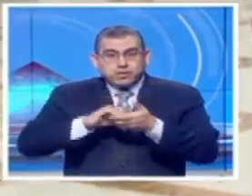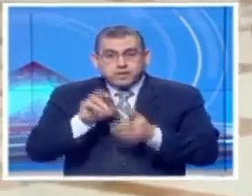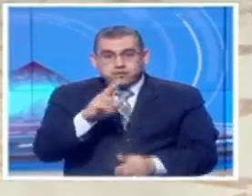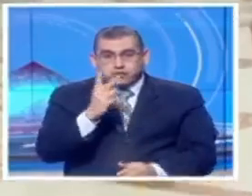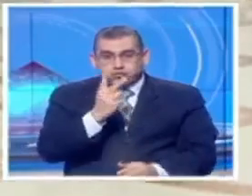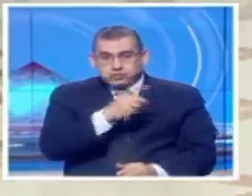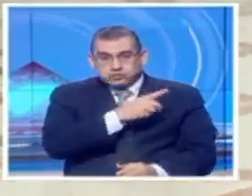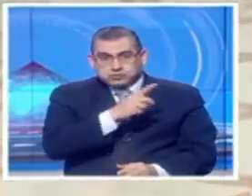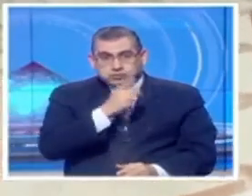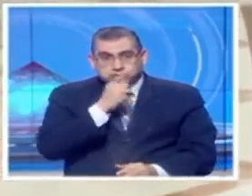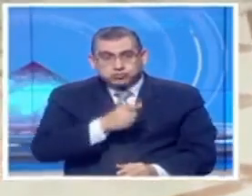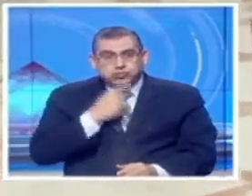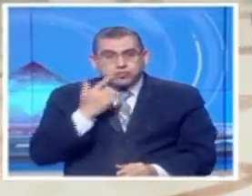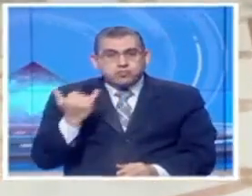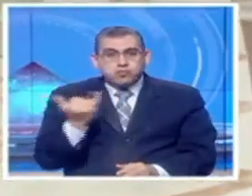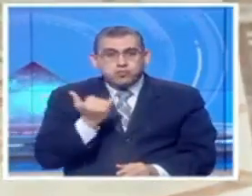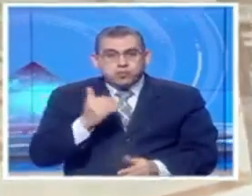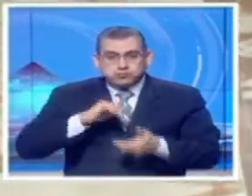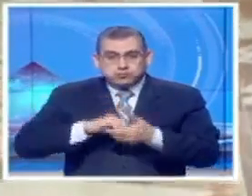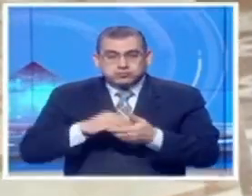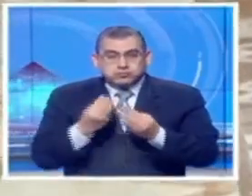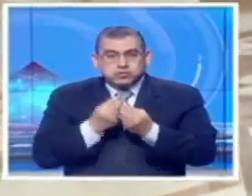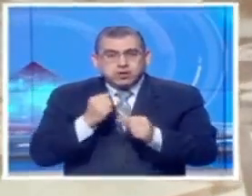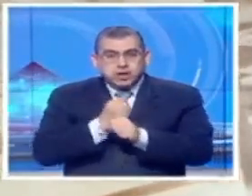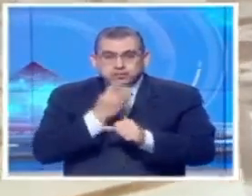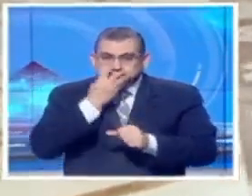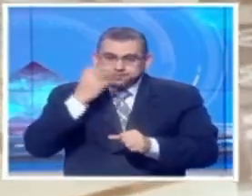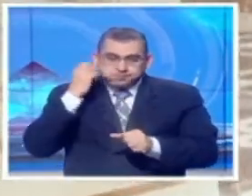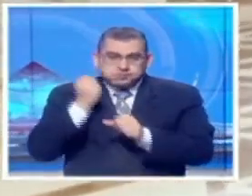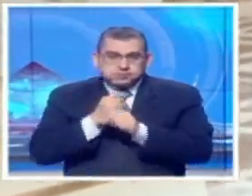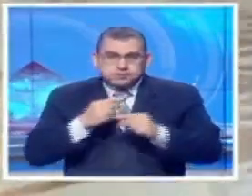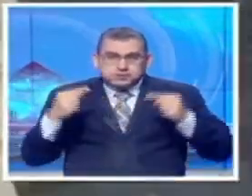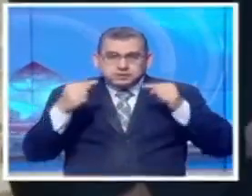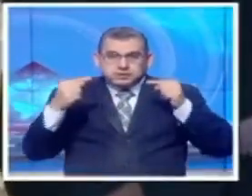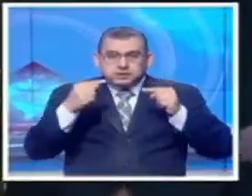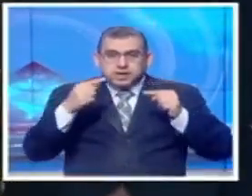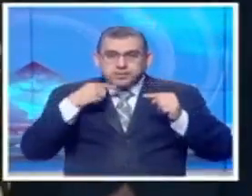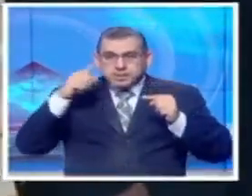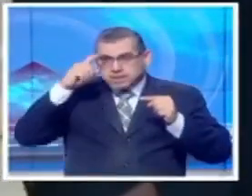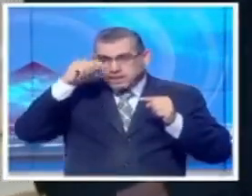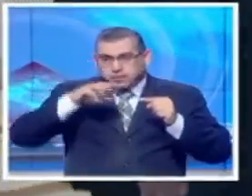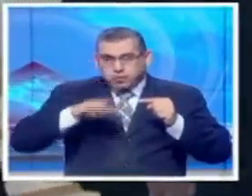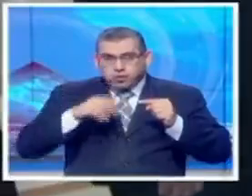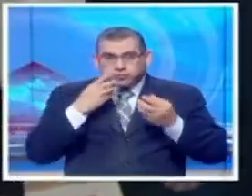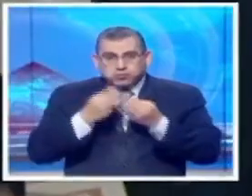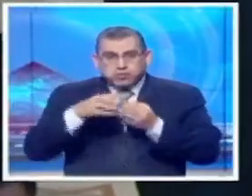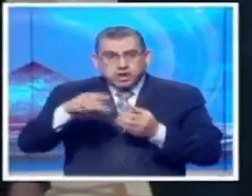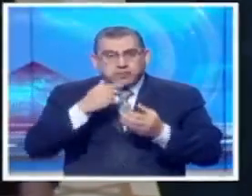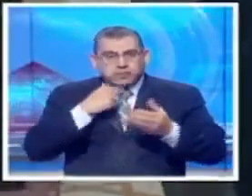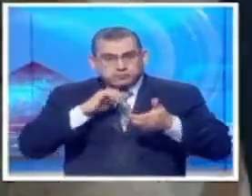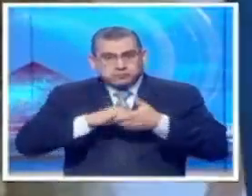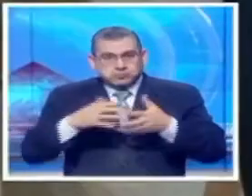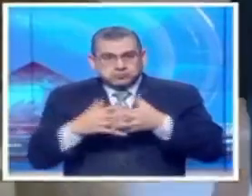الجانبان على أهمية مواصلة التنسيق المكثف للتصدي للتحديات التي تواجه المنطقة